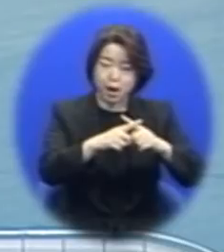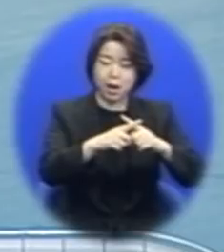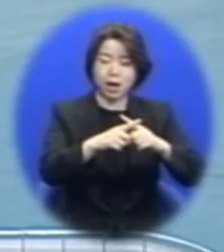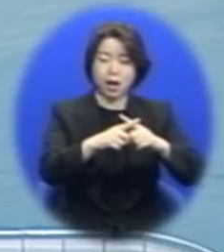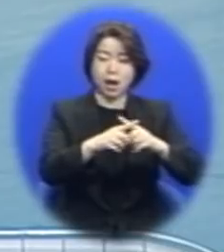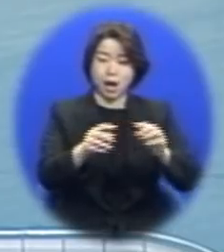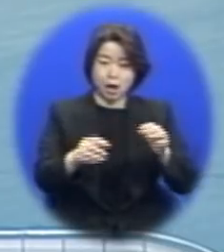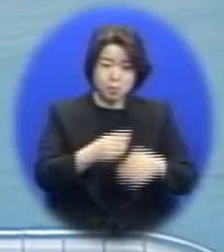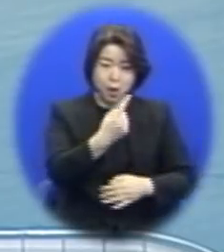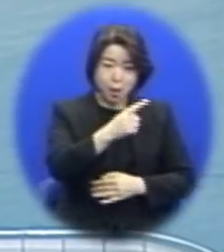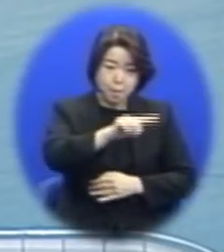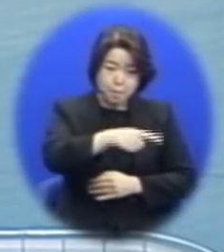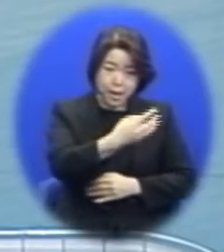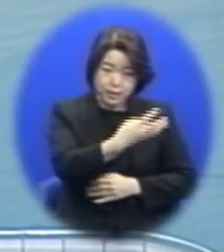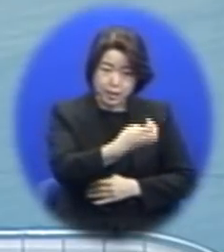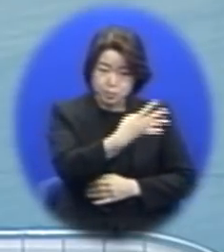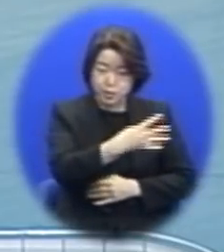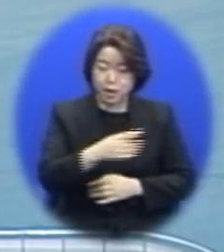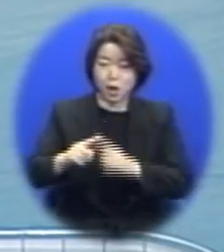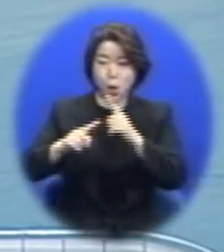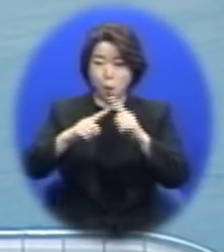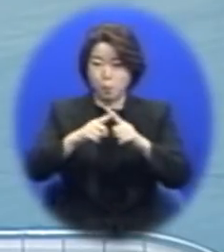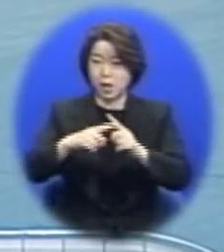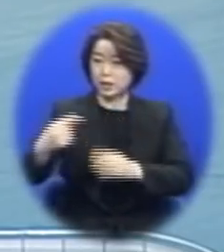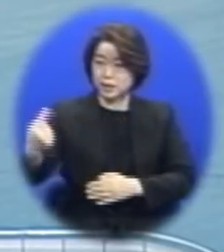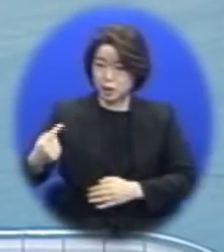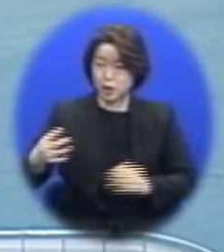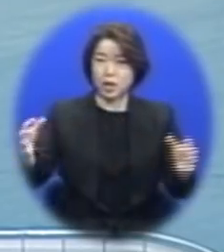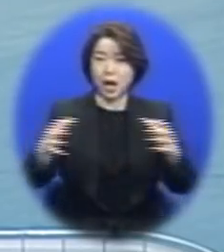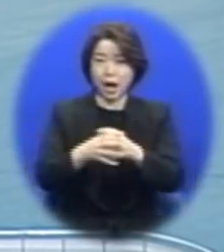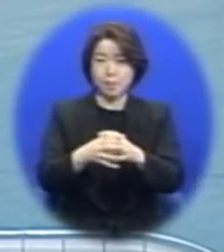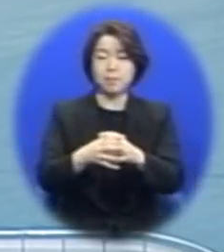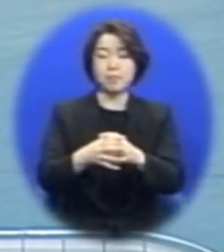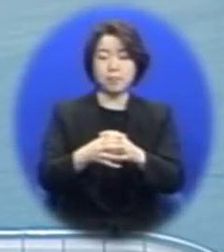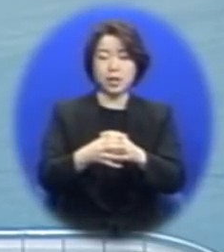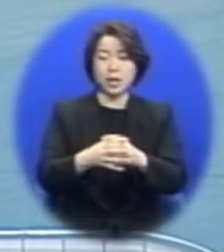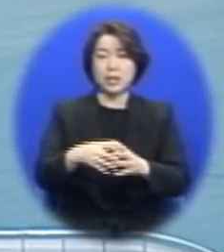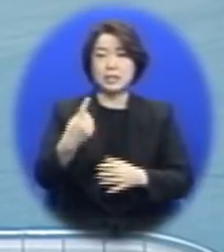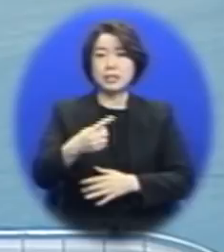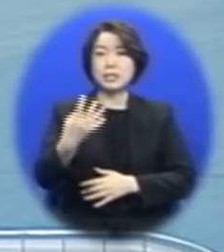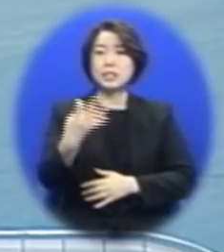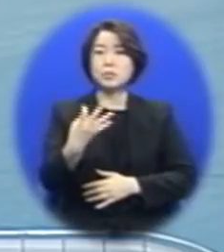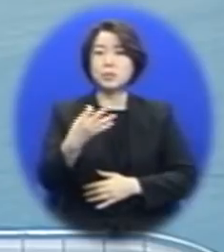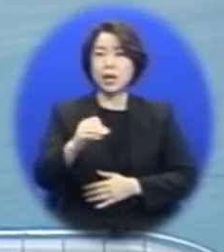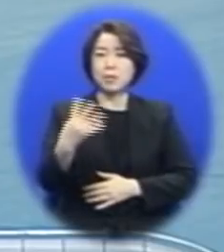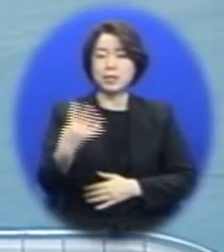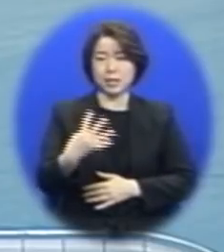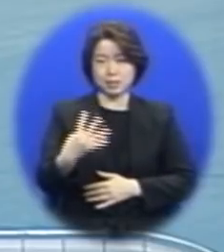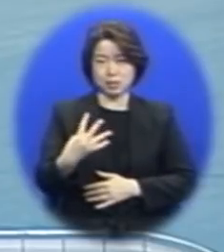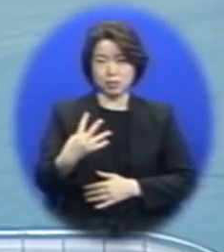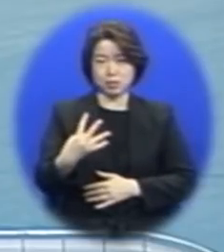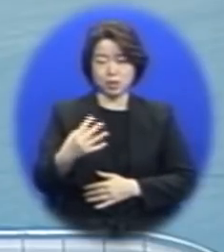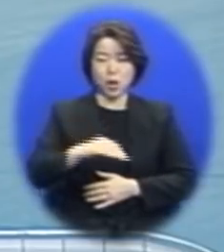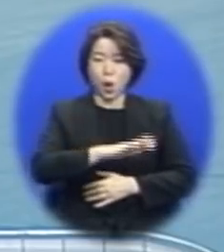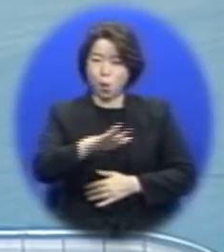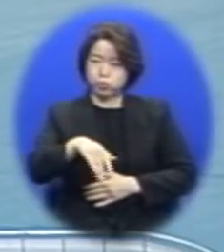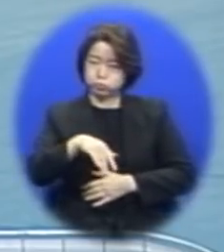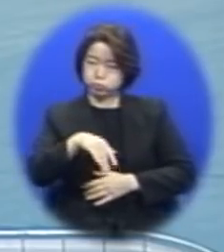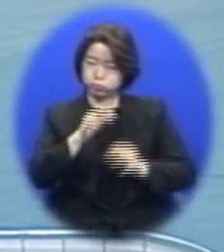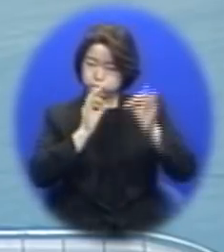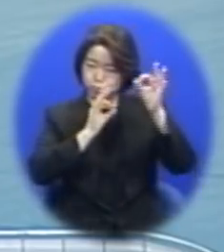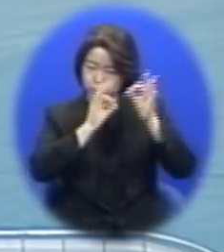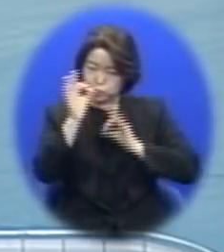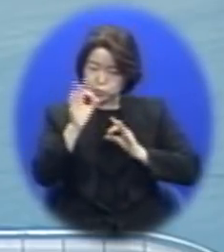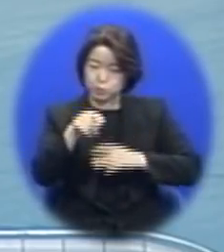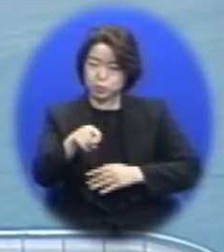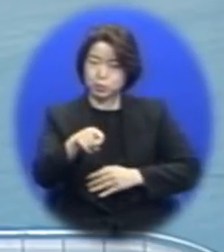겁니다. 그러니까 우리는 그저 14만 4천 명 그러면 그냥 실수로 이해하게 되지만 유대